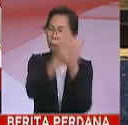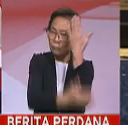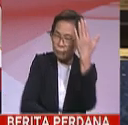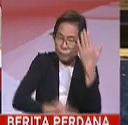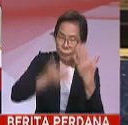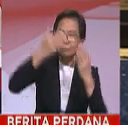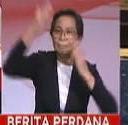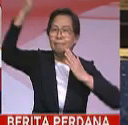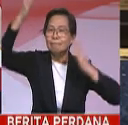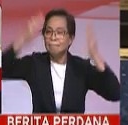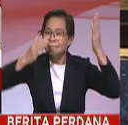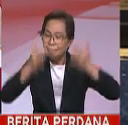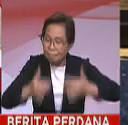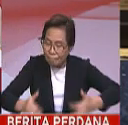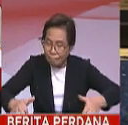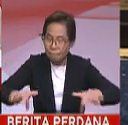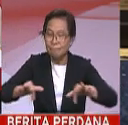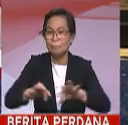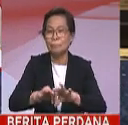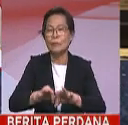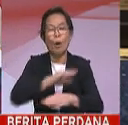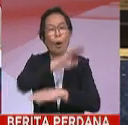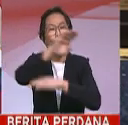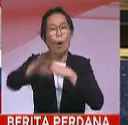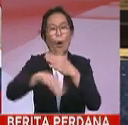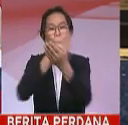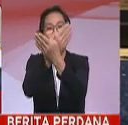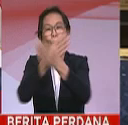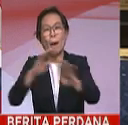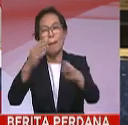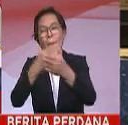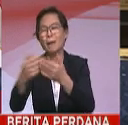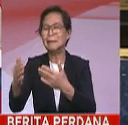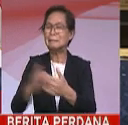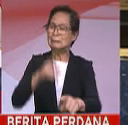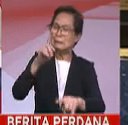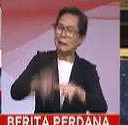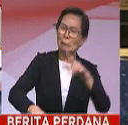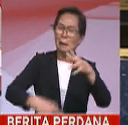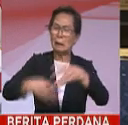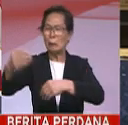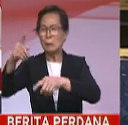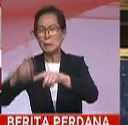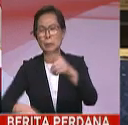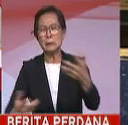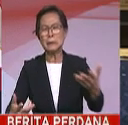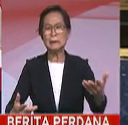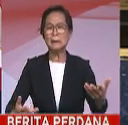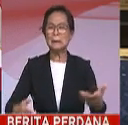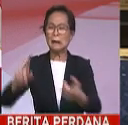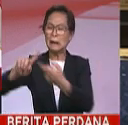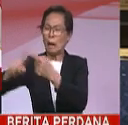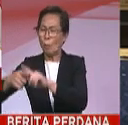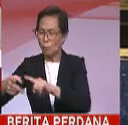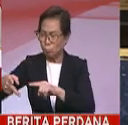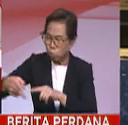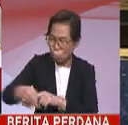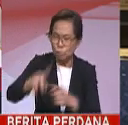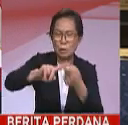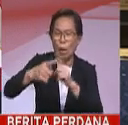negara. Semua kebebasan yang kita korbankan ini terputus hubungan dengan